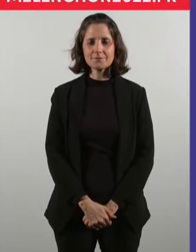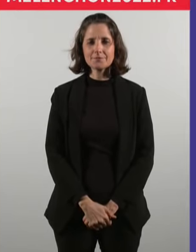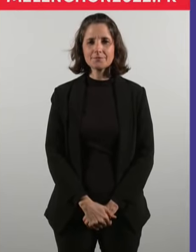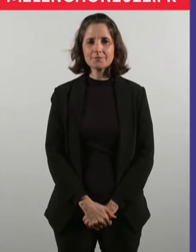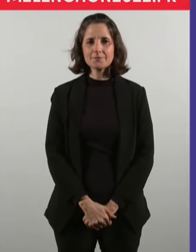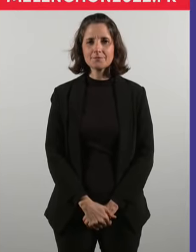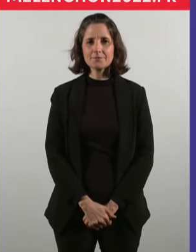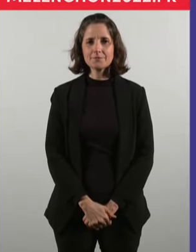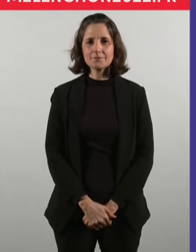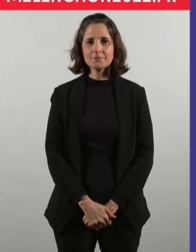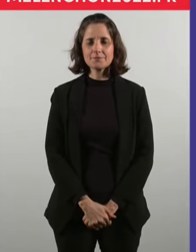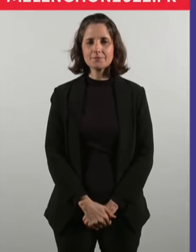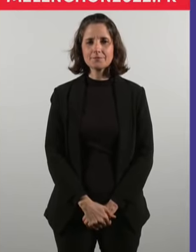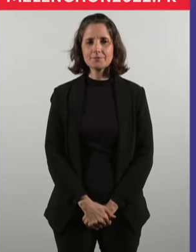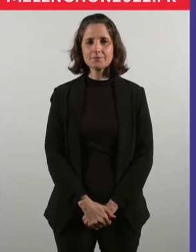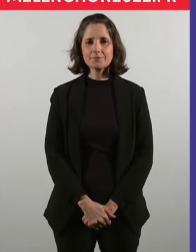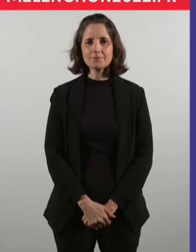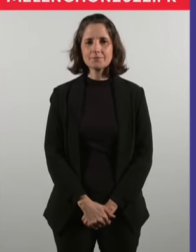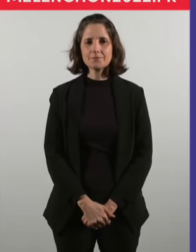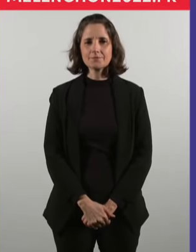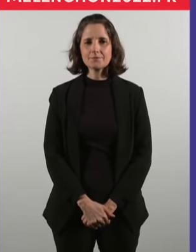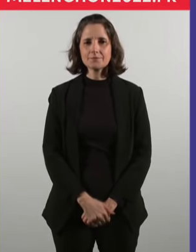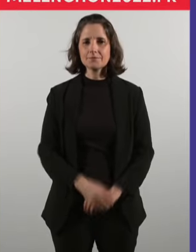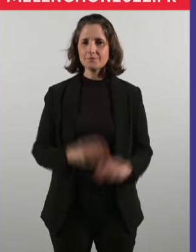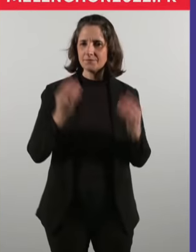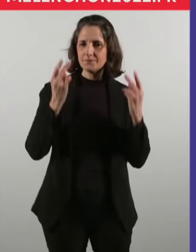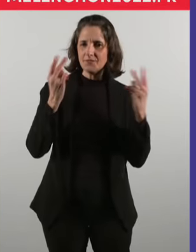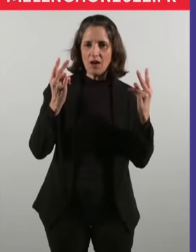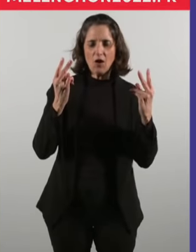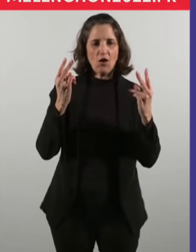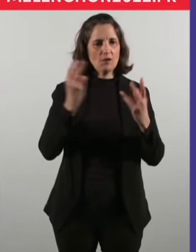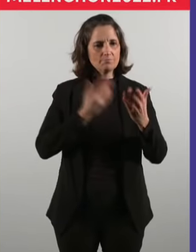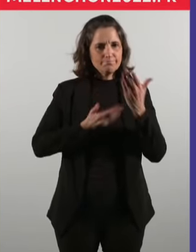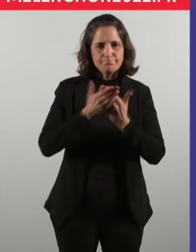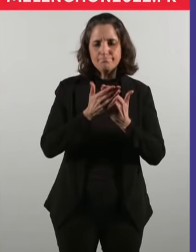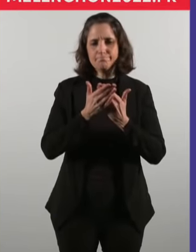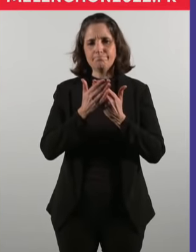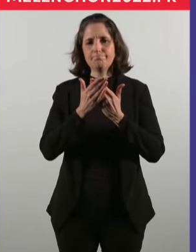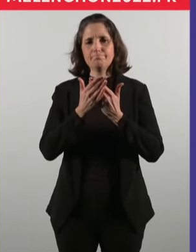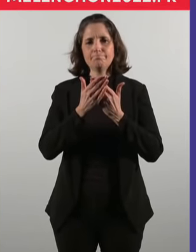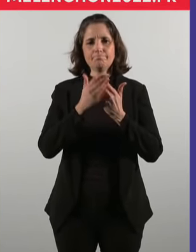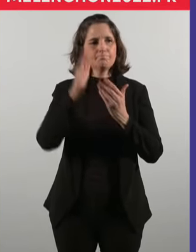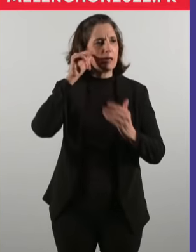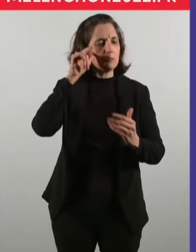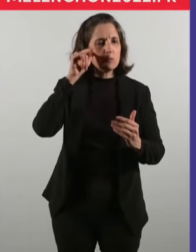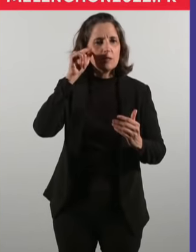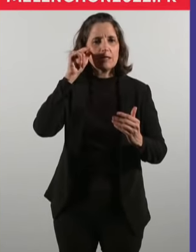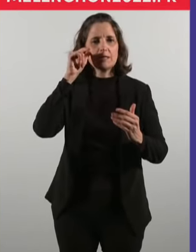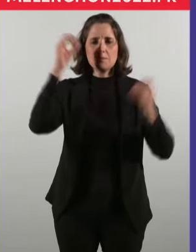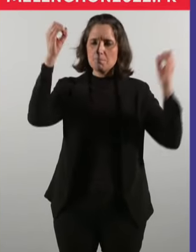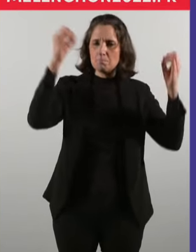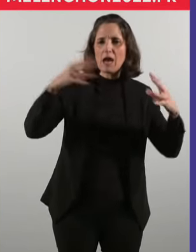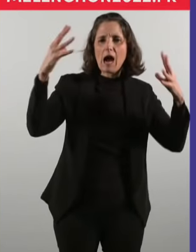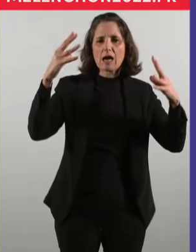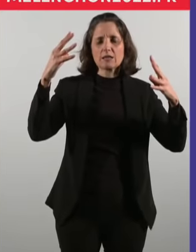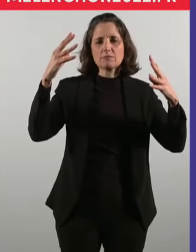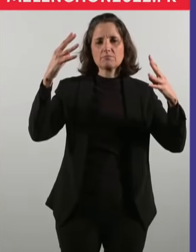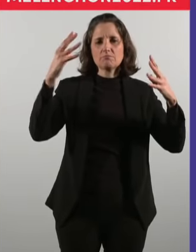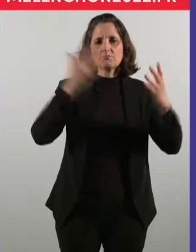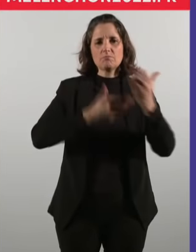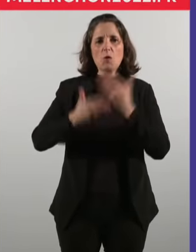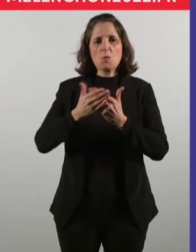Nous voulons substituer toutes les vertus et tous les miracles de la République à tous les vices et à tous les ridicules de la